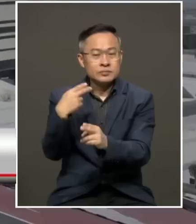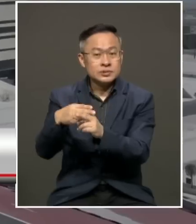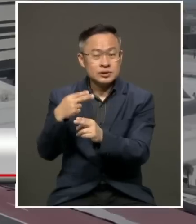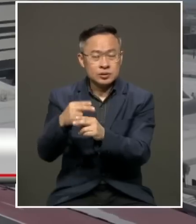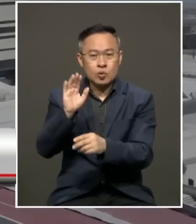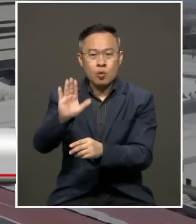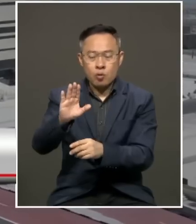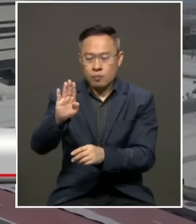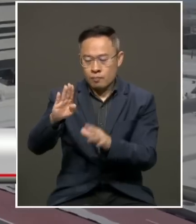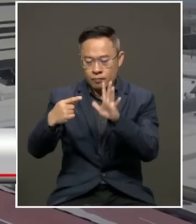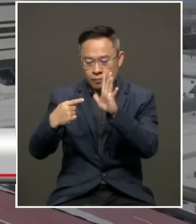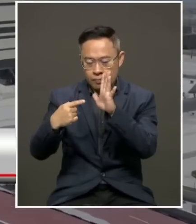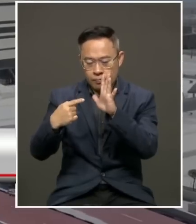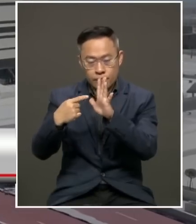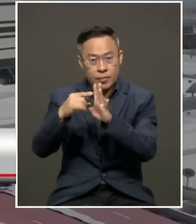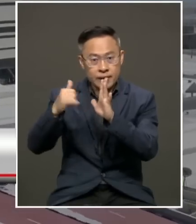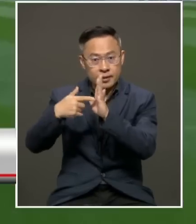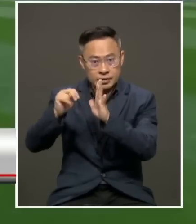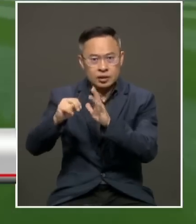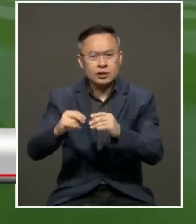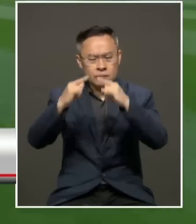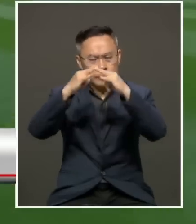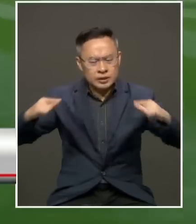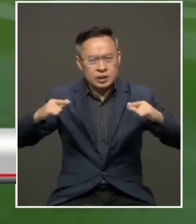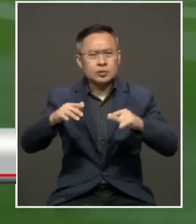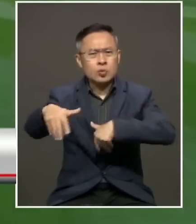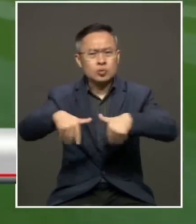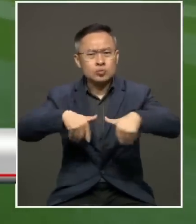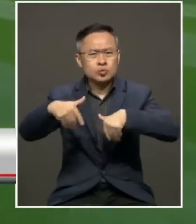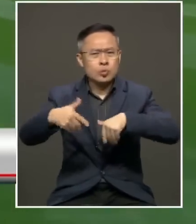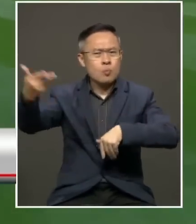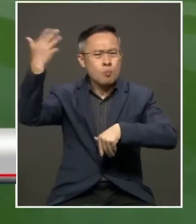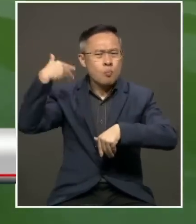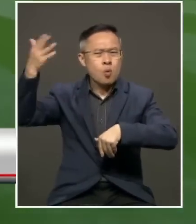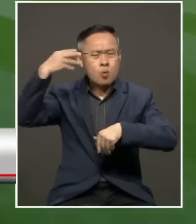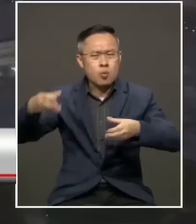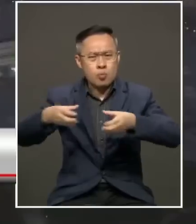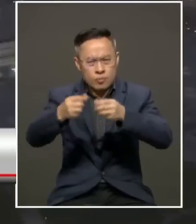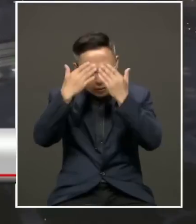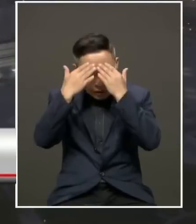อัลชาอ้านะครับซึ่งเป็นเต็นท์ที่คนเร่ร่อนในกาตาร์และภูมิ